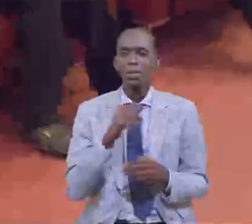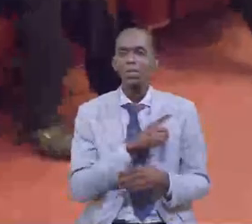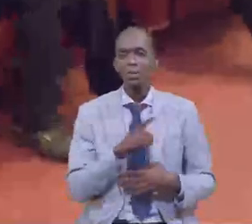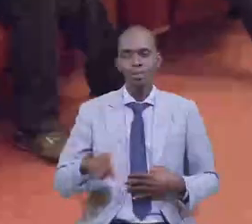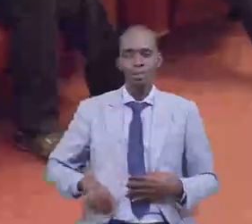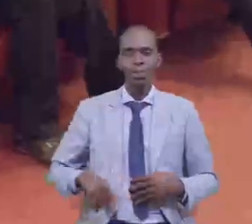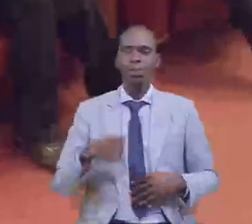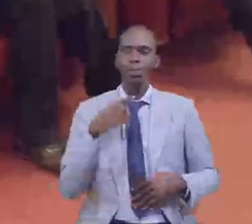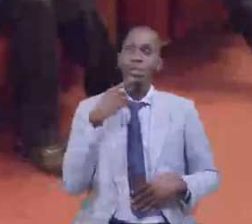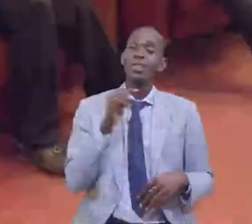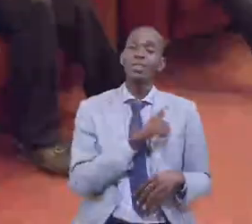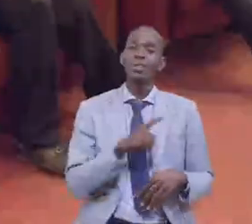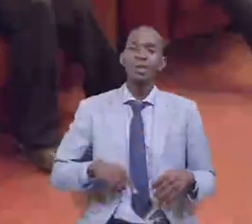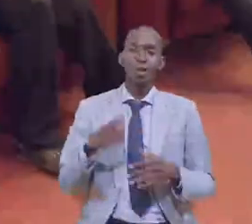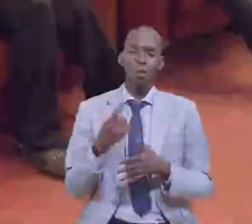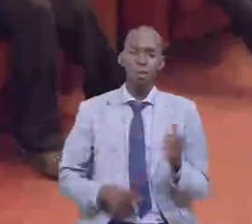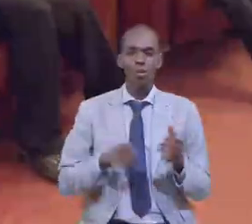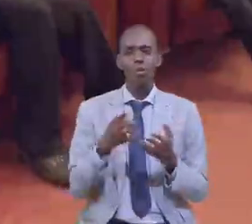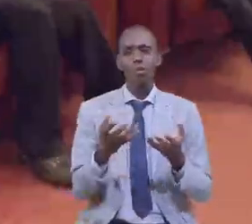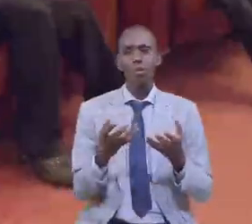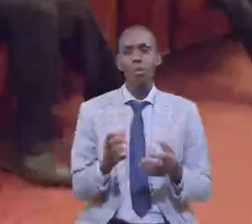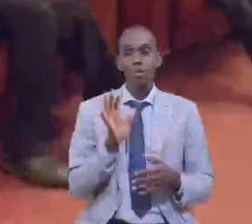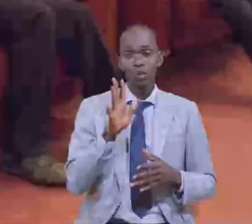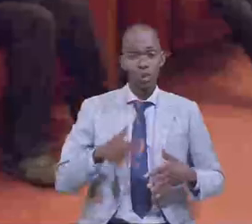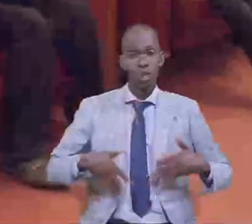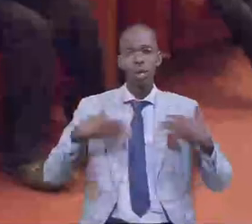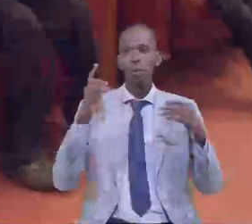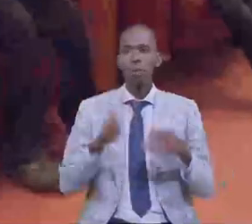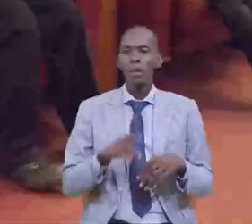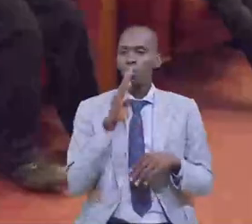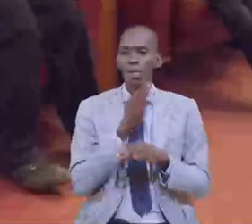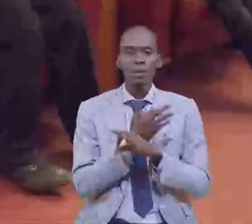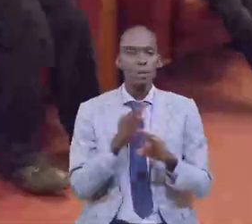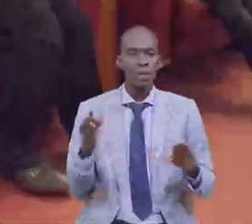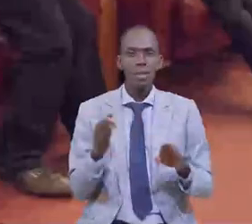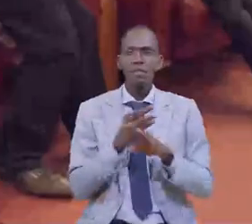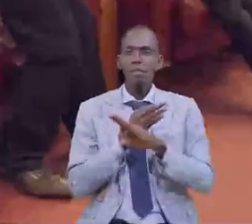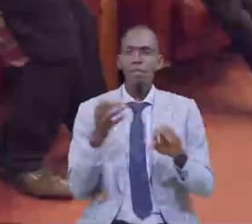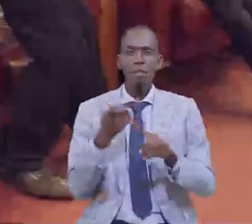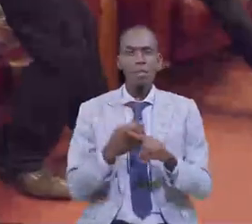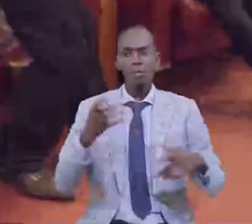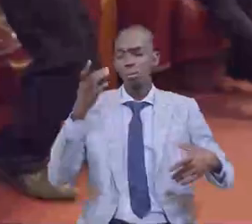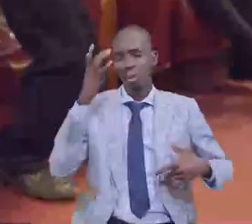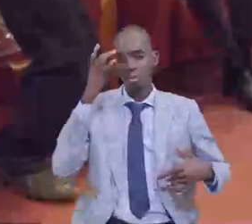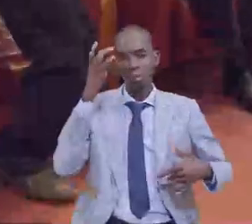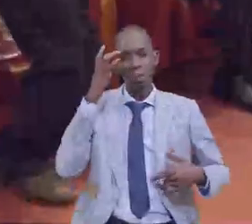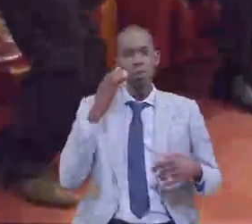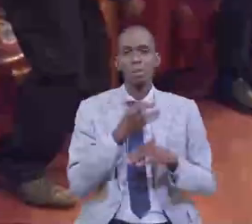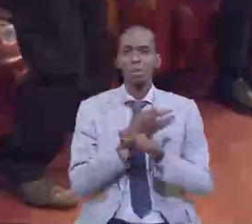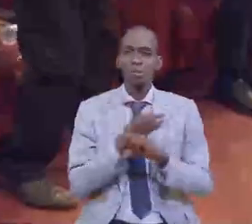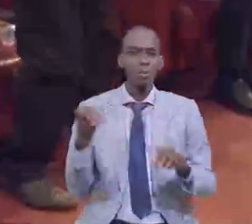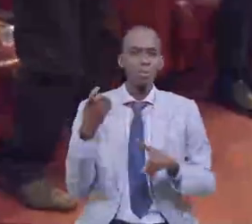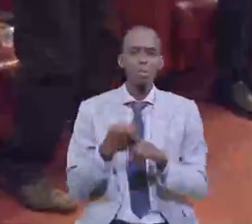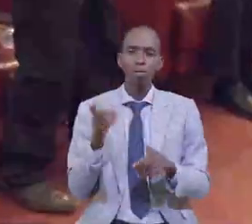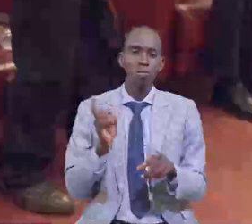Parlez au Seigneur ce que vous voulez. Votre vie doit être affranchie. Affranchie de toute maladie. Libérée de